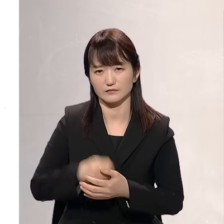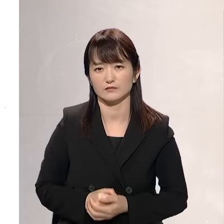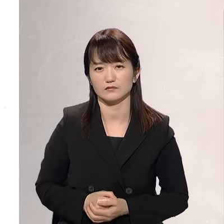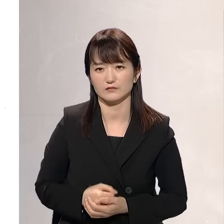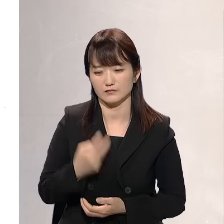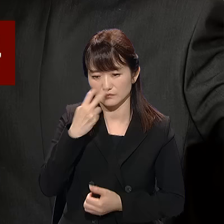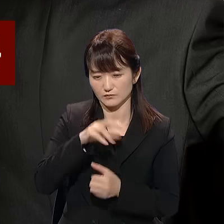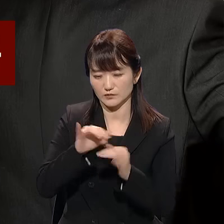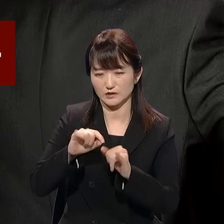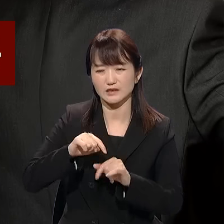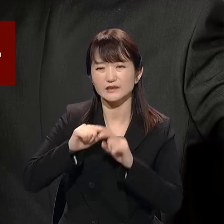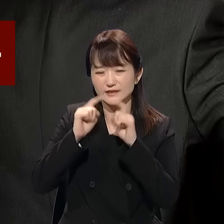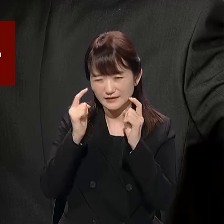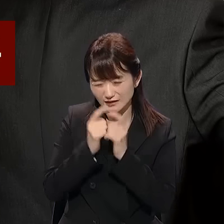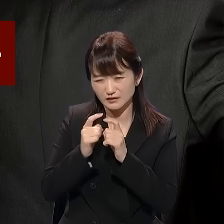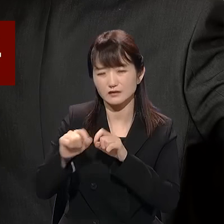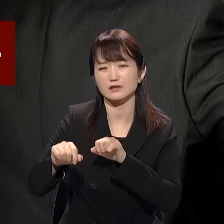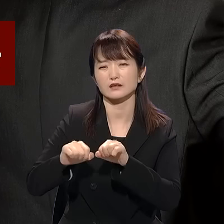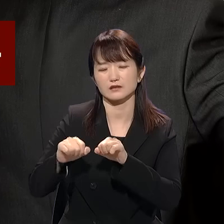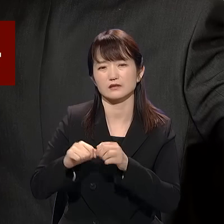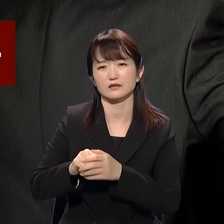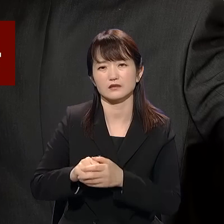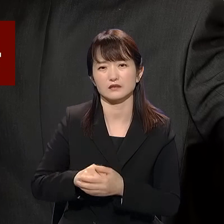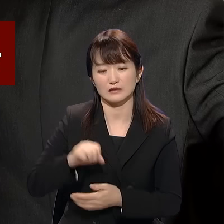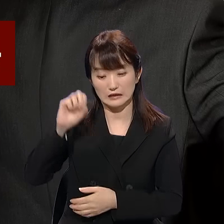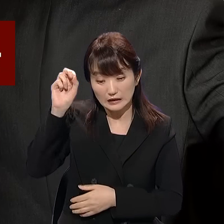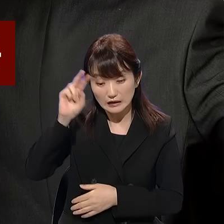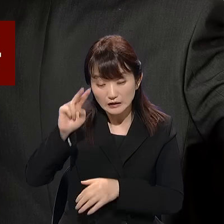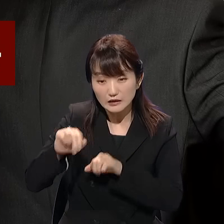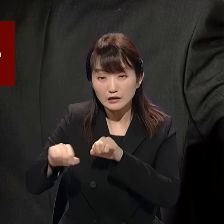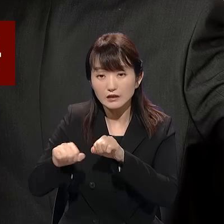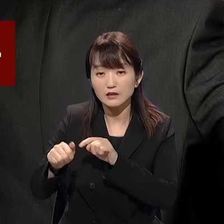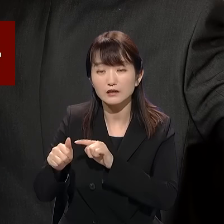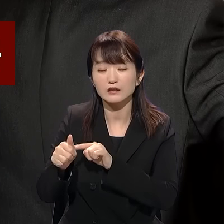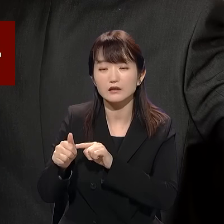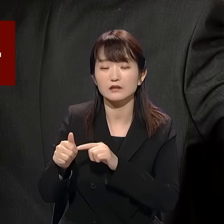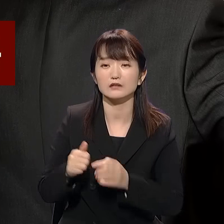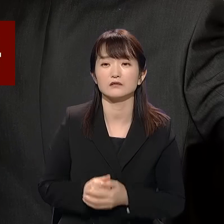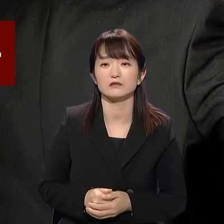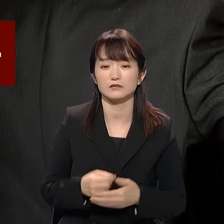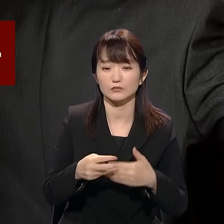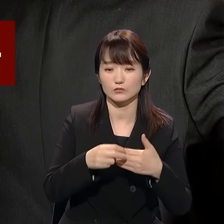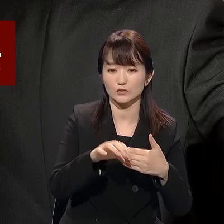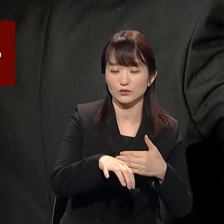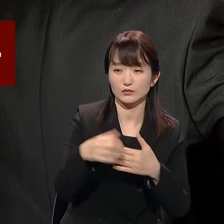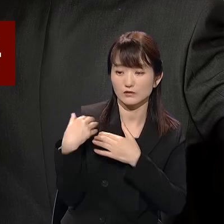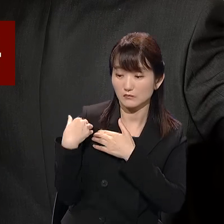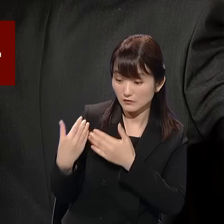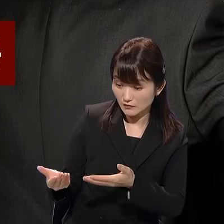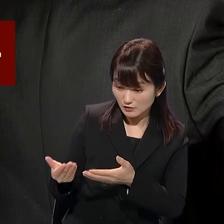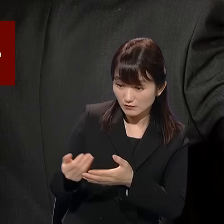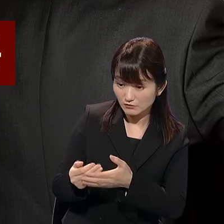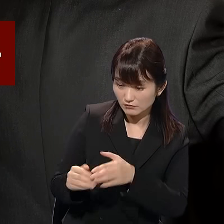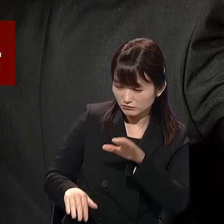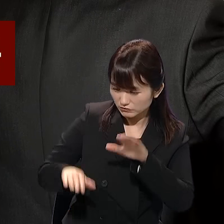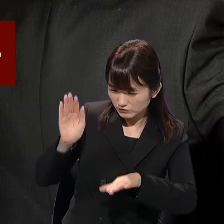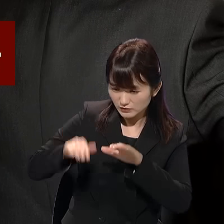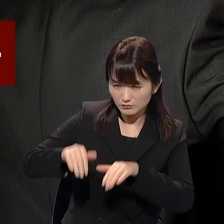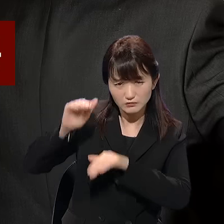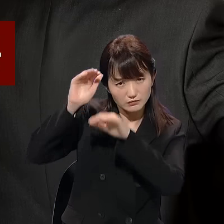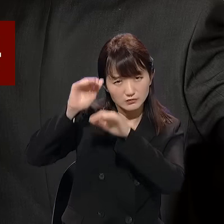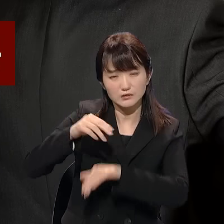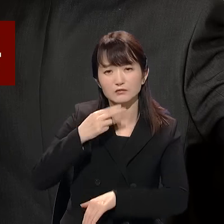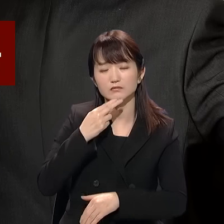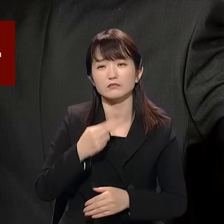개인적인 돌반 행동인데 개인적인 돌방 행동을 했을 때 병원선 누가 거기에 방조했다는 아니면 뭐 참여했다지요 안 나오기